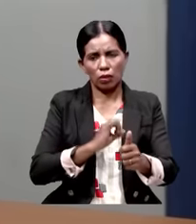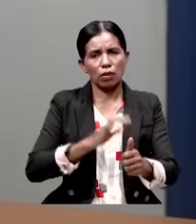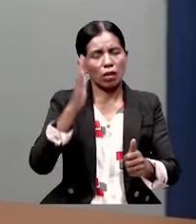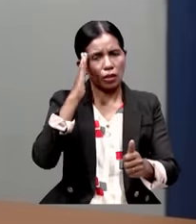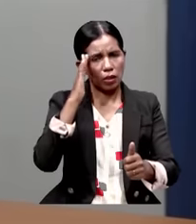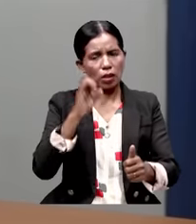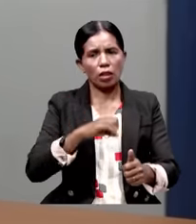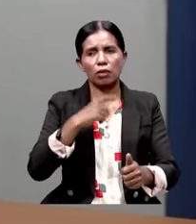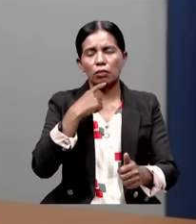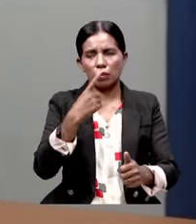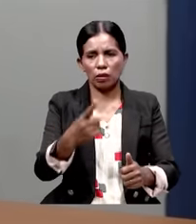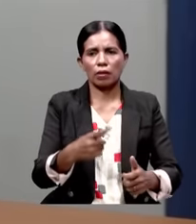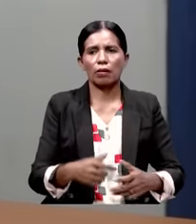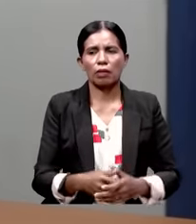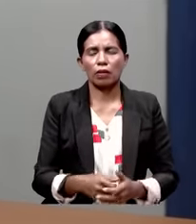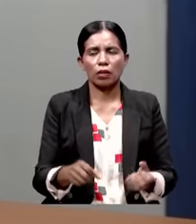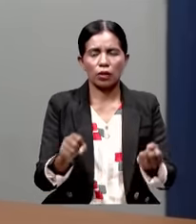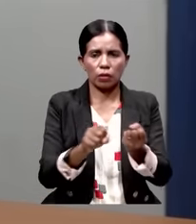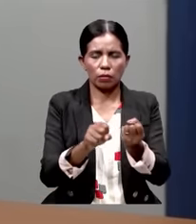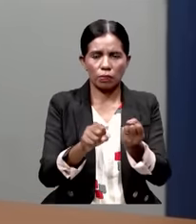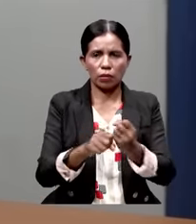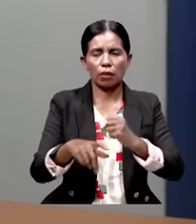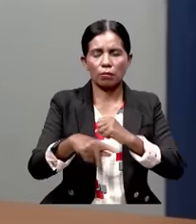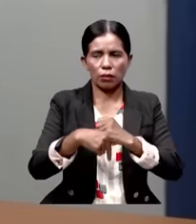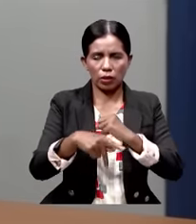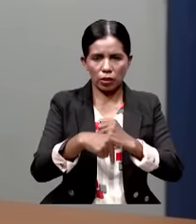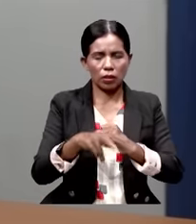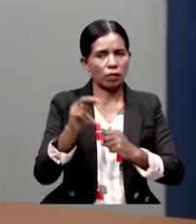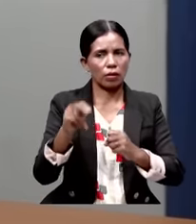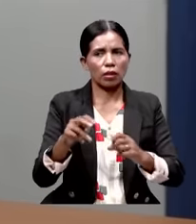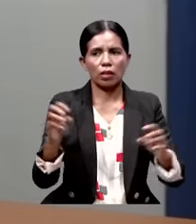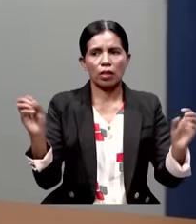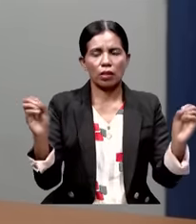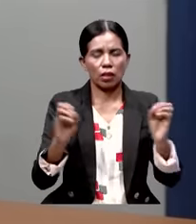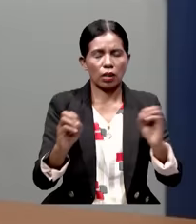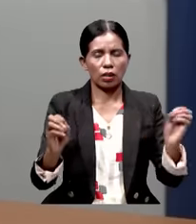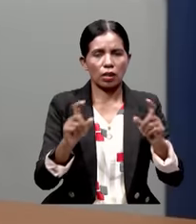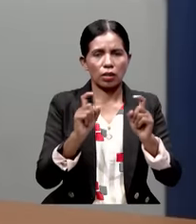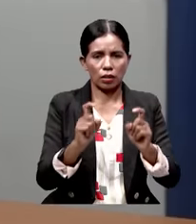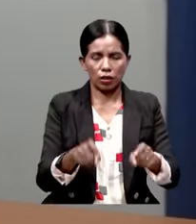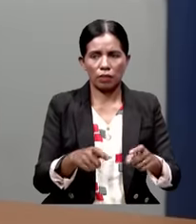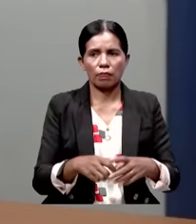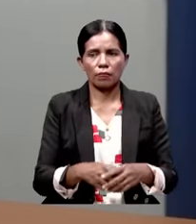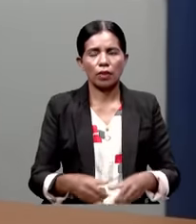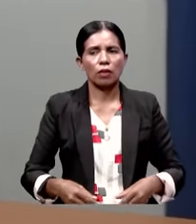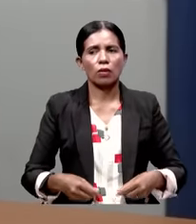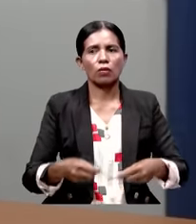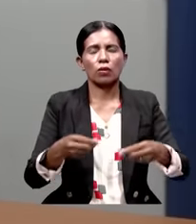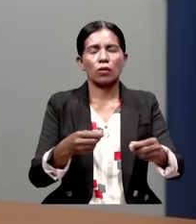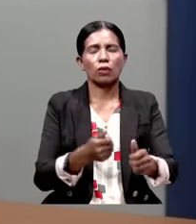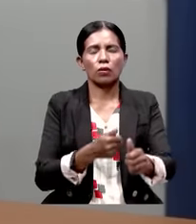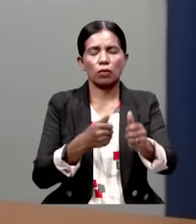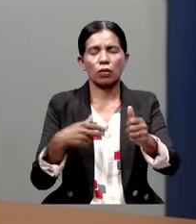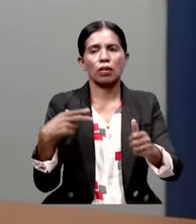kata kontribusaun ba partido ne laia pemaksaan fo tuir kbit ne